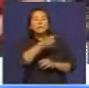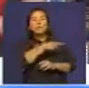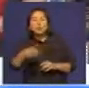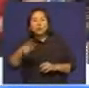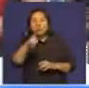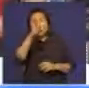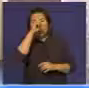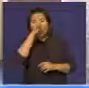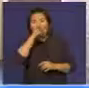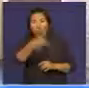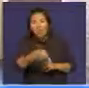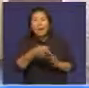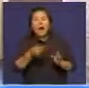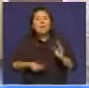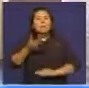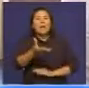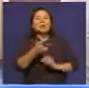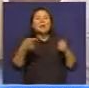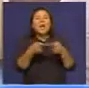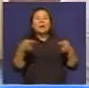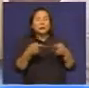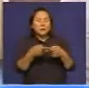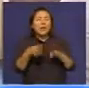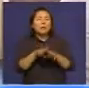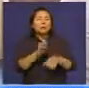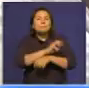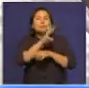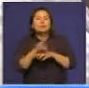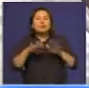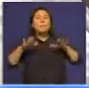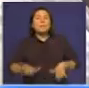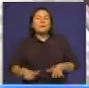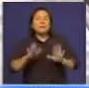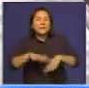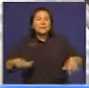года государство оплачивает съемное жилье, а также решает вопросы обеспечения